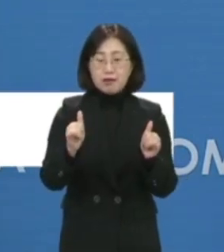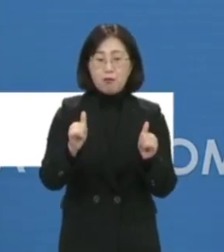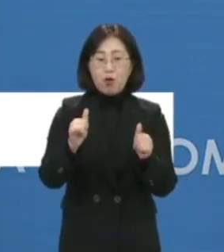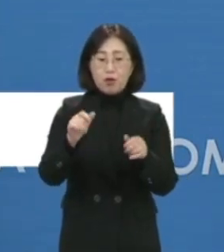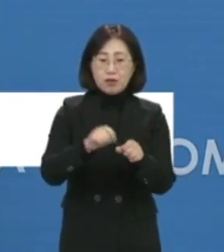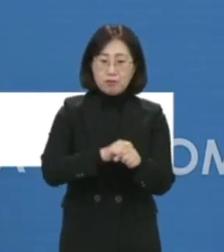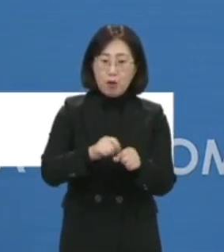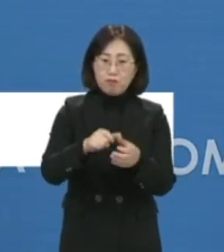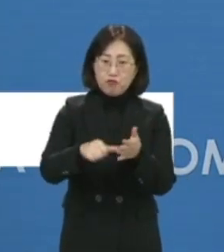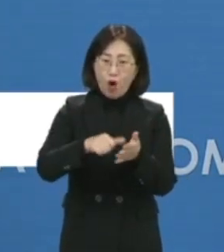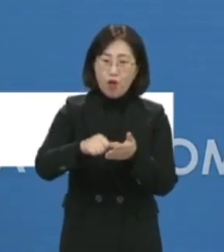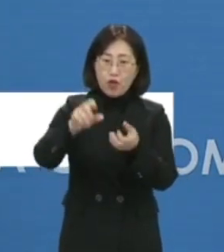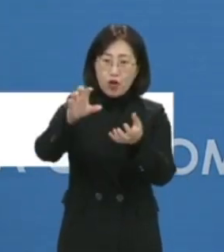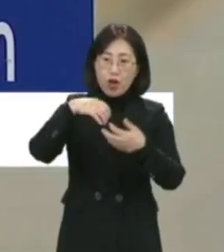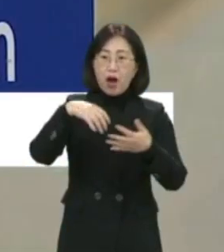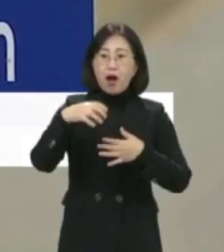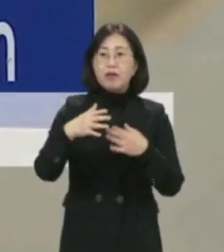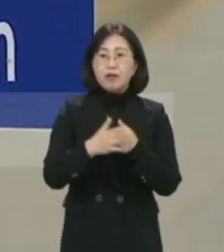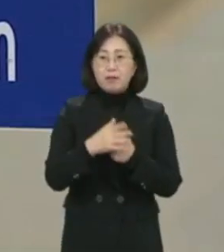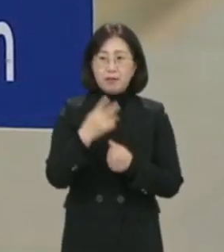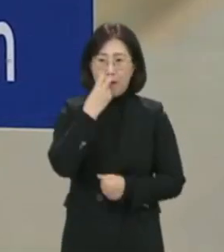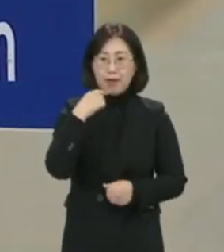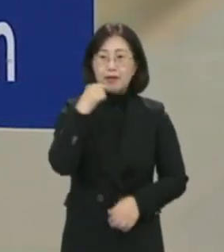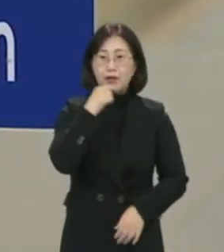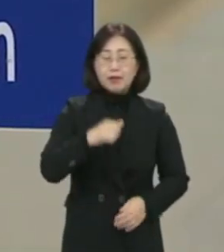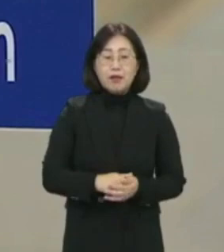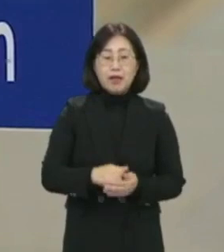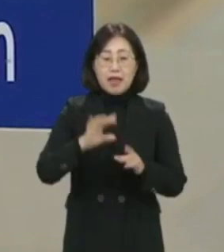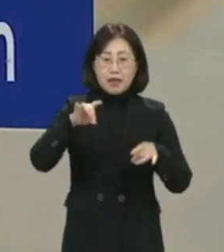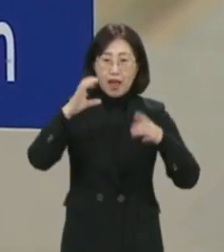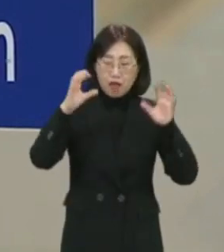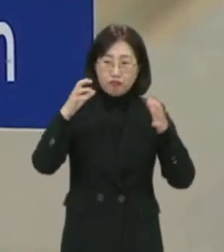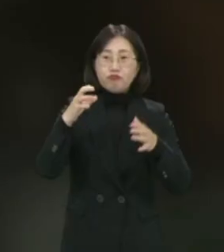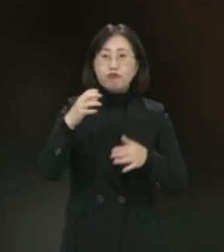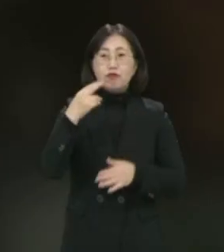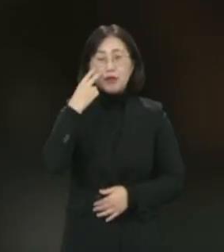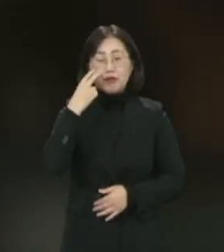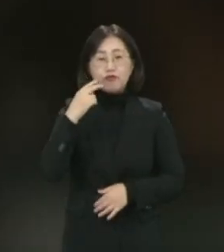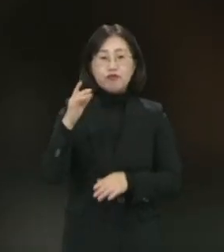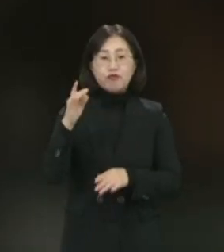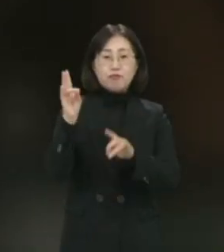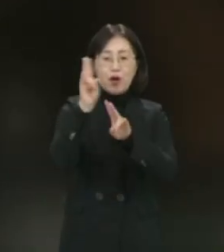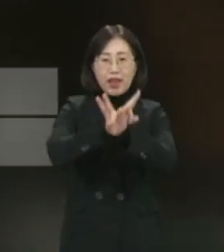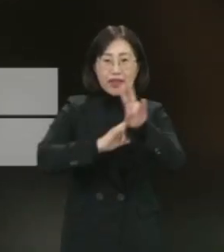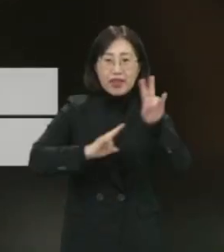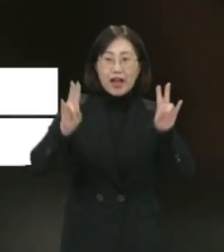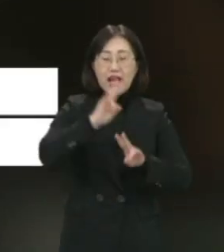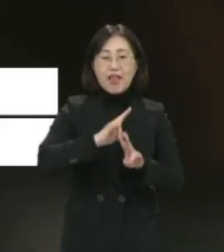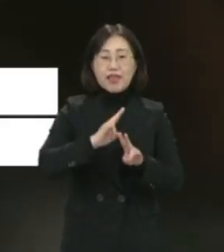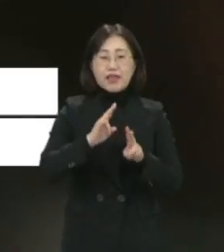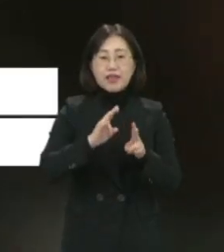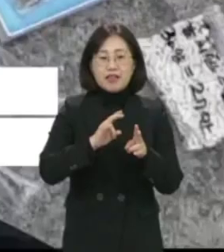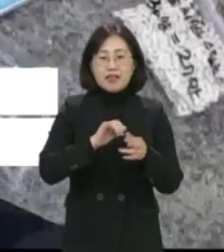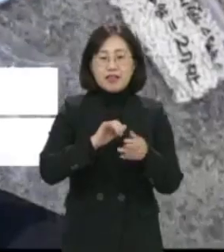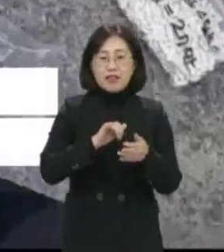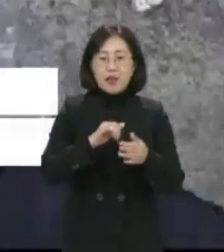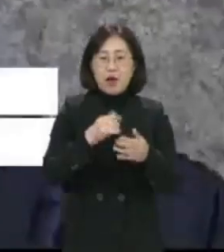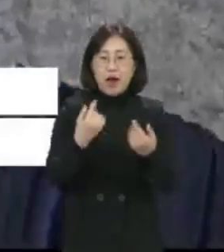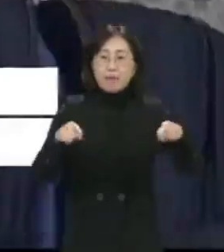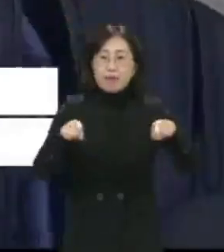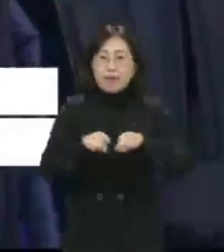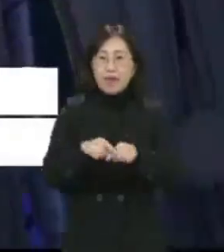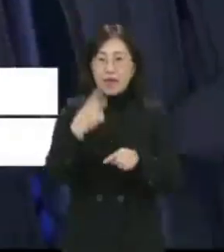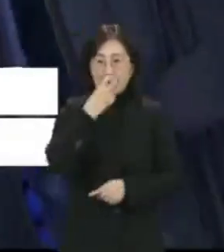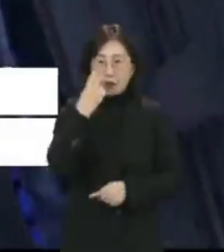우편함물도 쉼없이 들어오기 때문에 또 태국과 미국, 네덜란드 등 주요 마약 출발국과 합동 단속을 실시하는 등